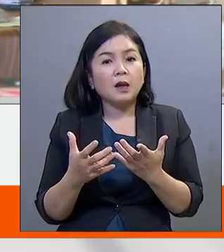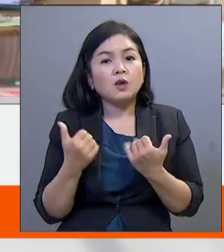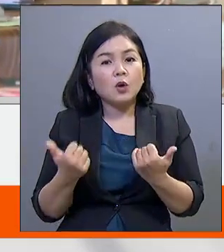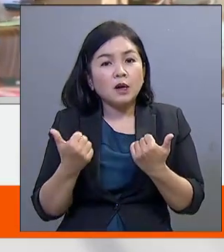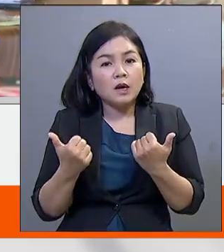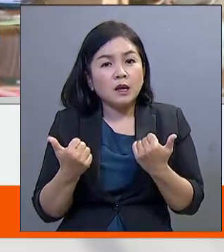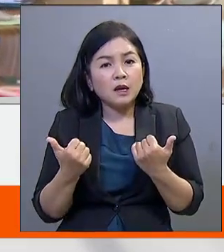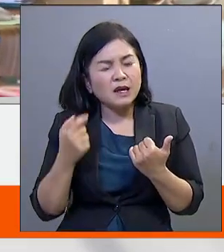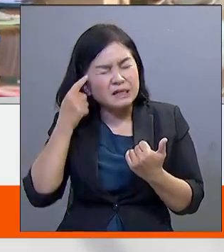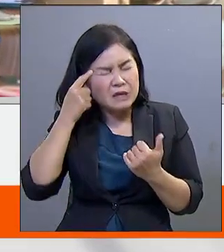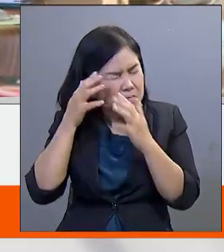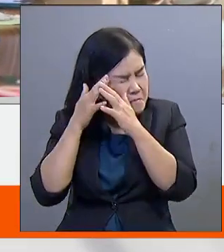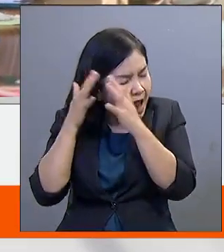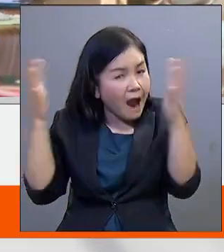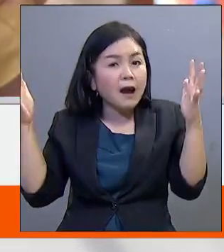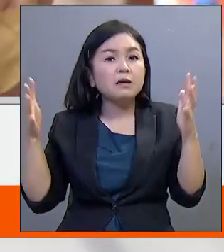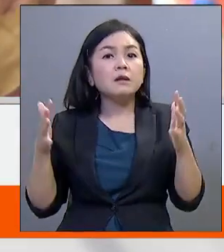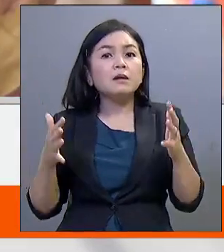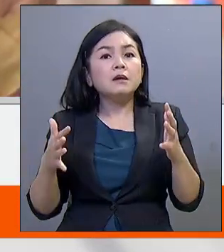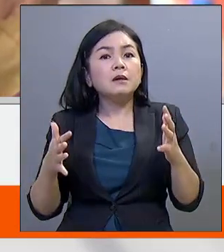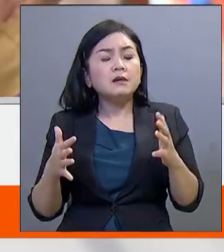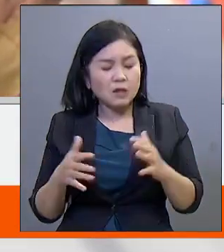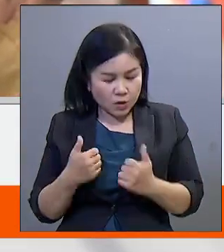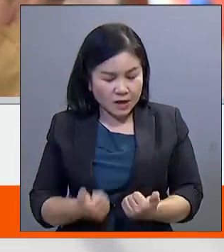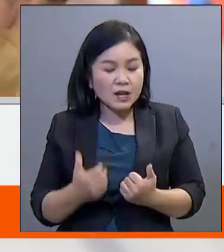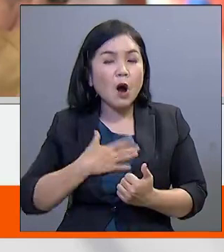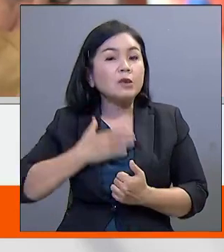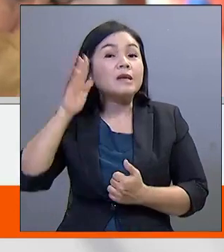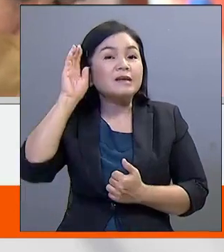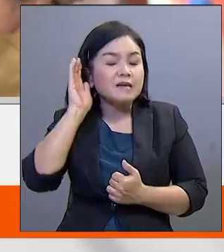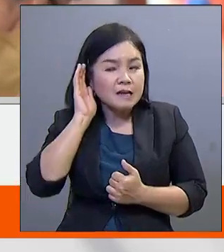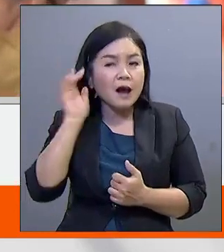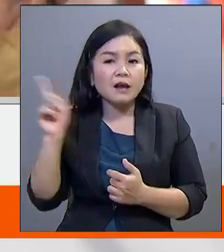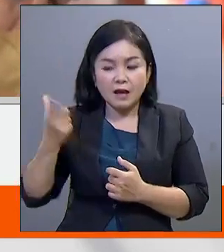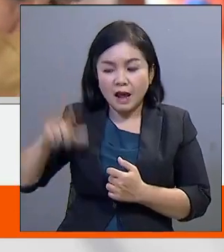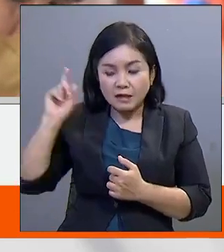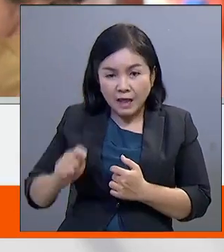ань